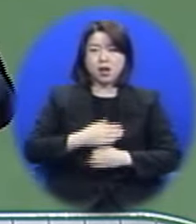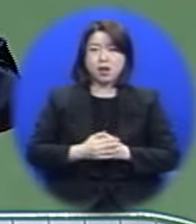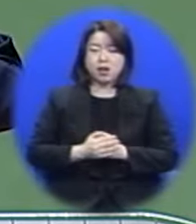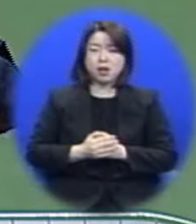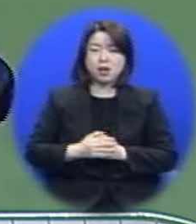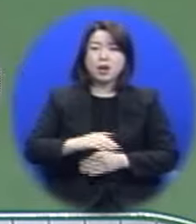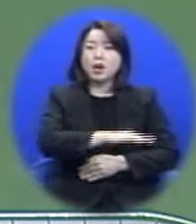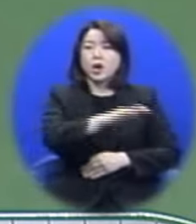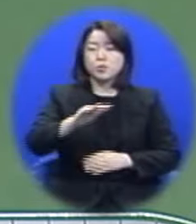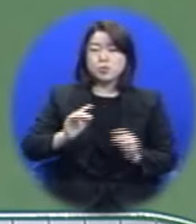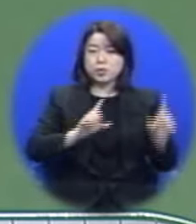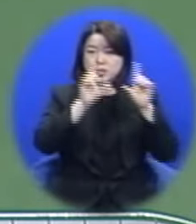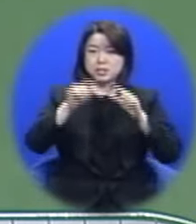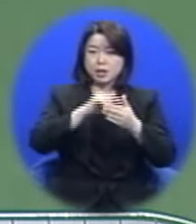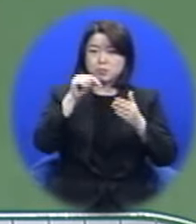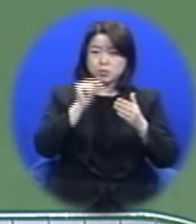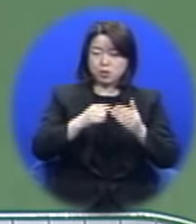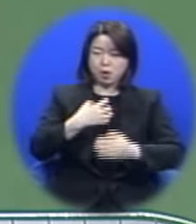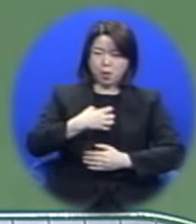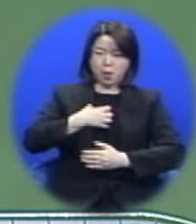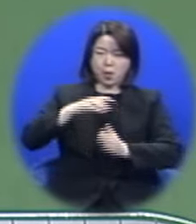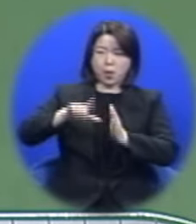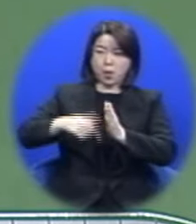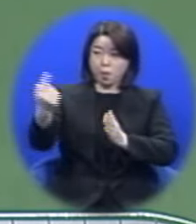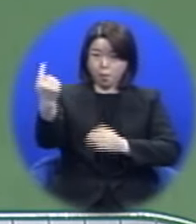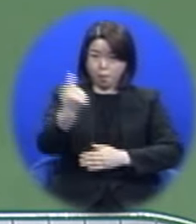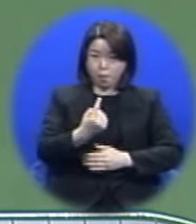우리의 삶 속에 가장 위기의 순간이 오면